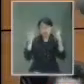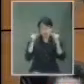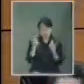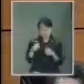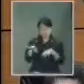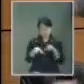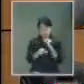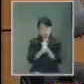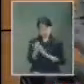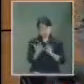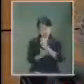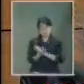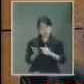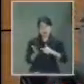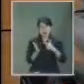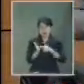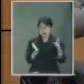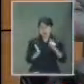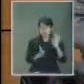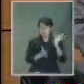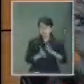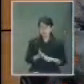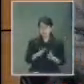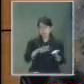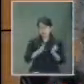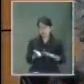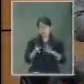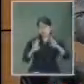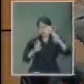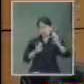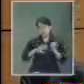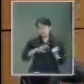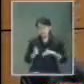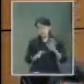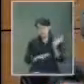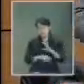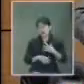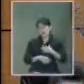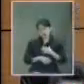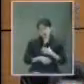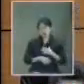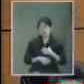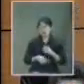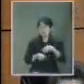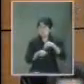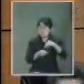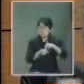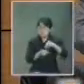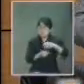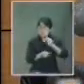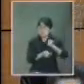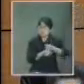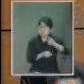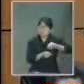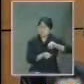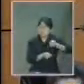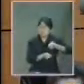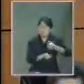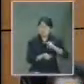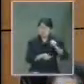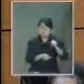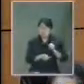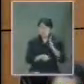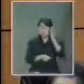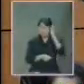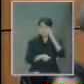ไม่ต้องลาออกเพราะถ้าไม่ลาอยู่แล้วไม่ยุบสภาจะสู้ตื้อไปเรื่อยตื้อไปเรื่อยในที่สุดวิก